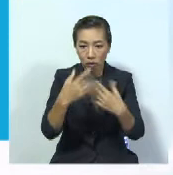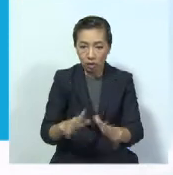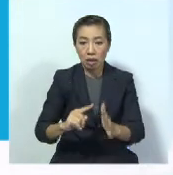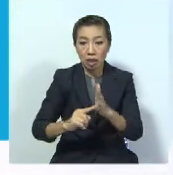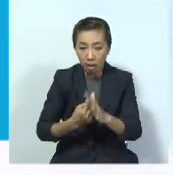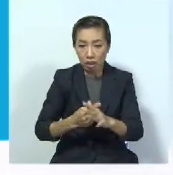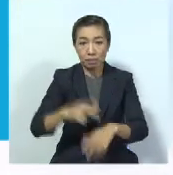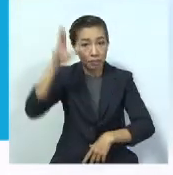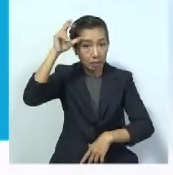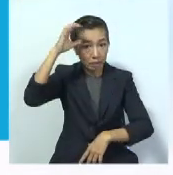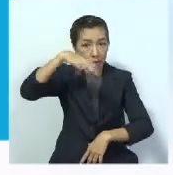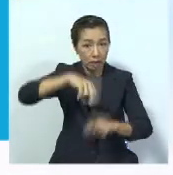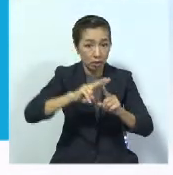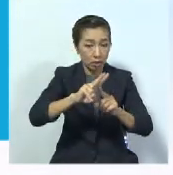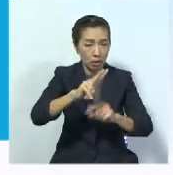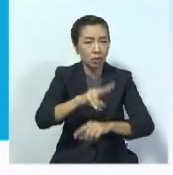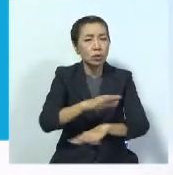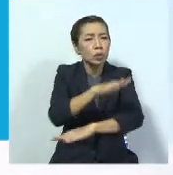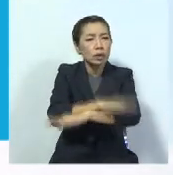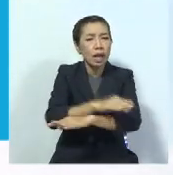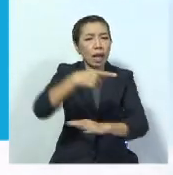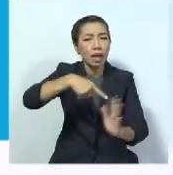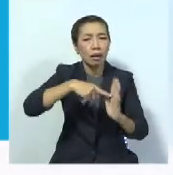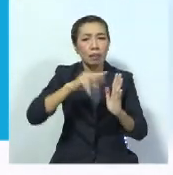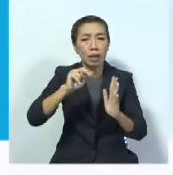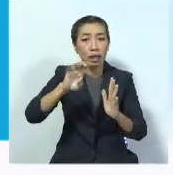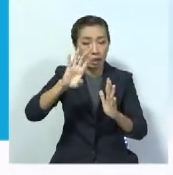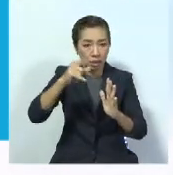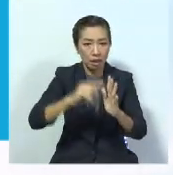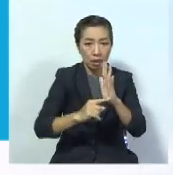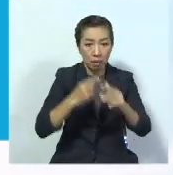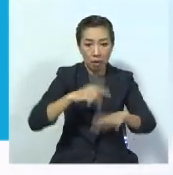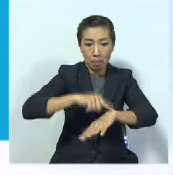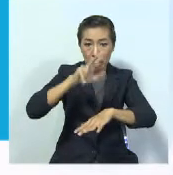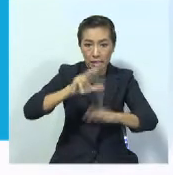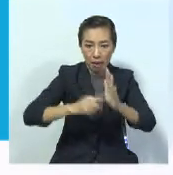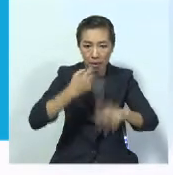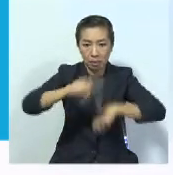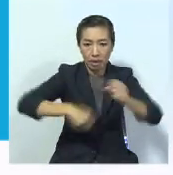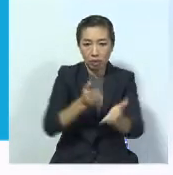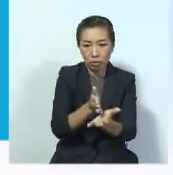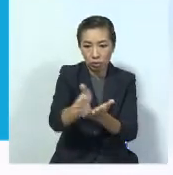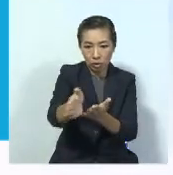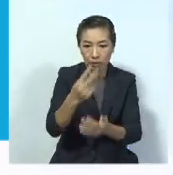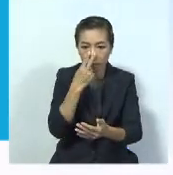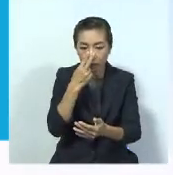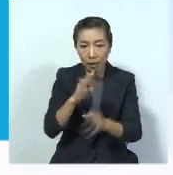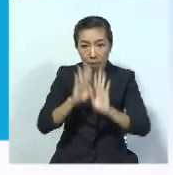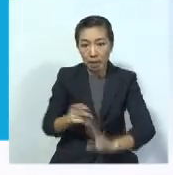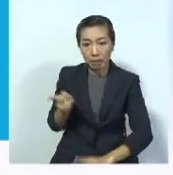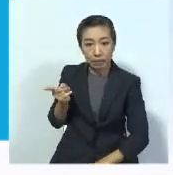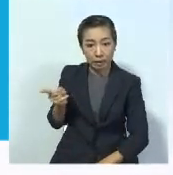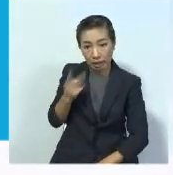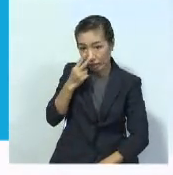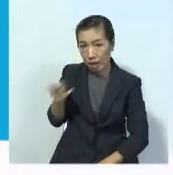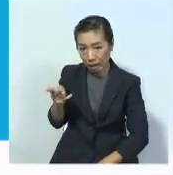านที่สนามม้านางเลิ้งแยกพาณิชยการตั้งแต่เวลา 15:00 น.เป็นต้นไปเส้นทางก็จะเป็นแบบกราฟิก